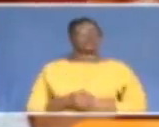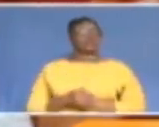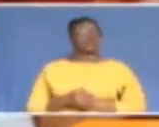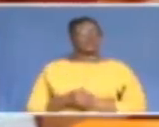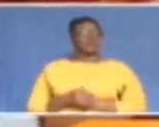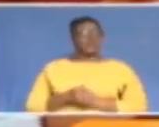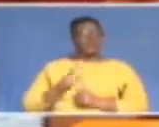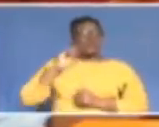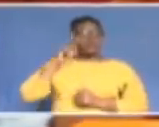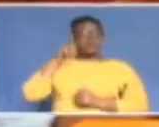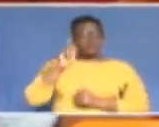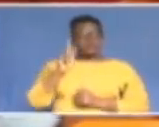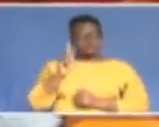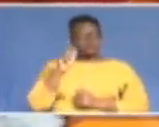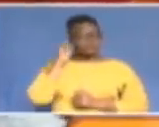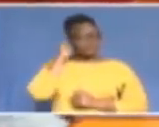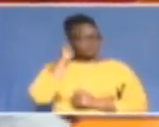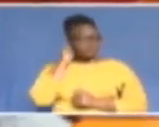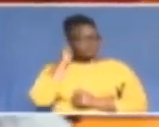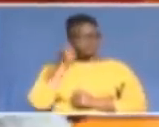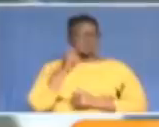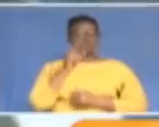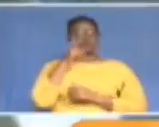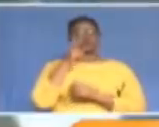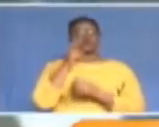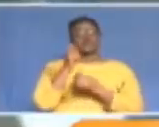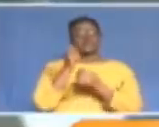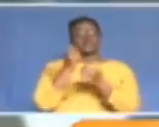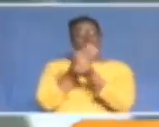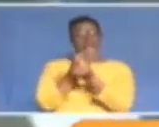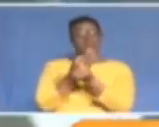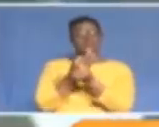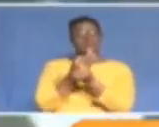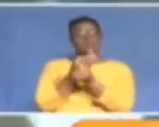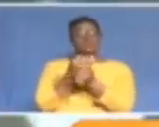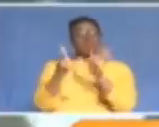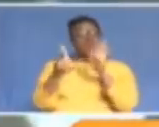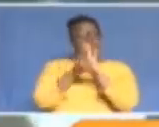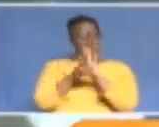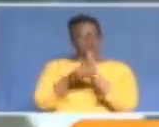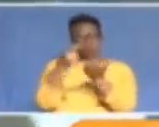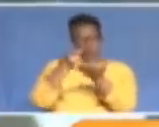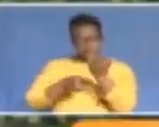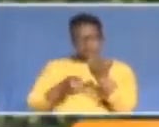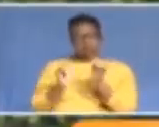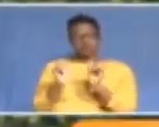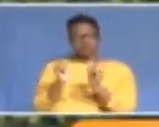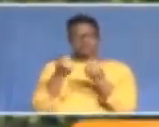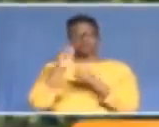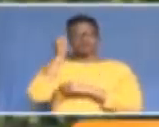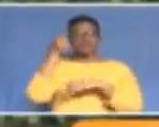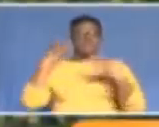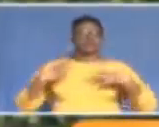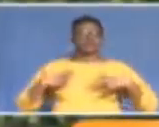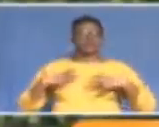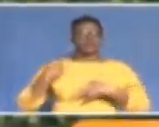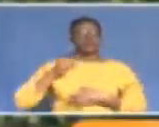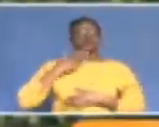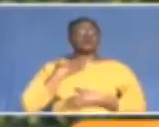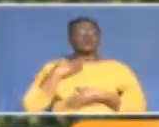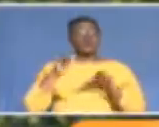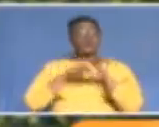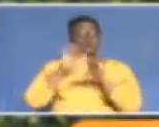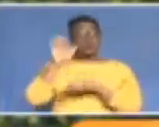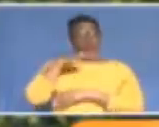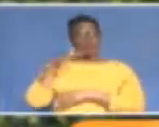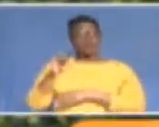sheria za mwaka wa 2013 za ushuru kuangaziwa upya ili kumwokoa mlipa ushuru. We will want the members of parliament to come